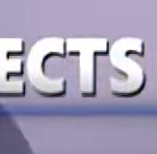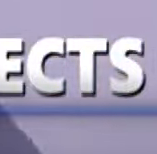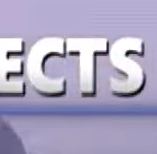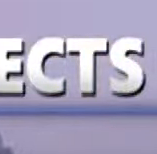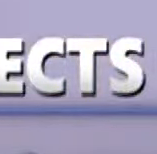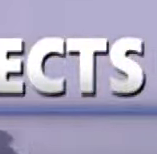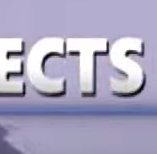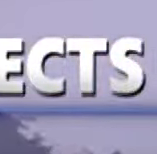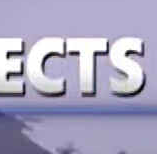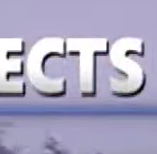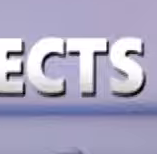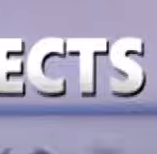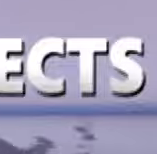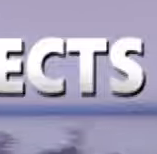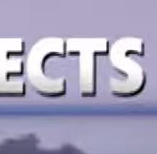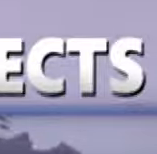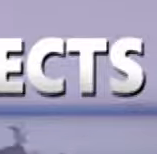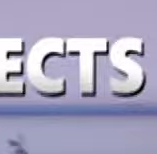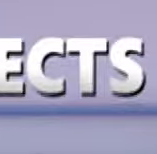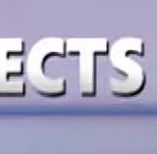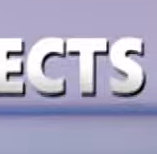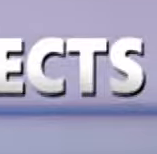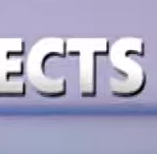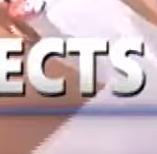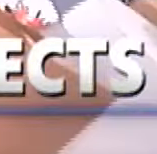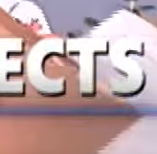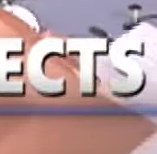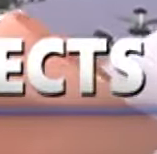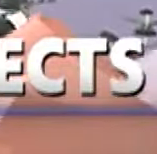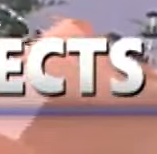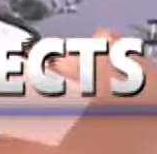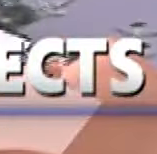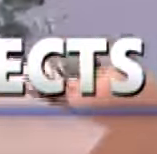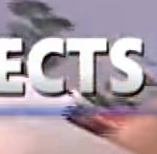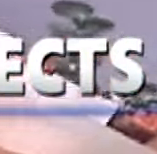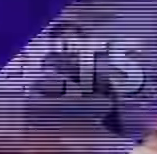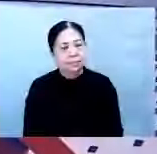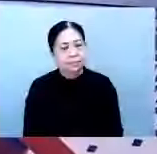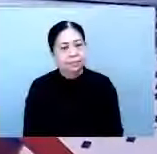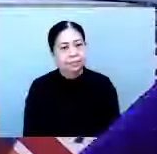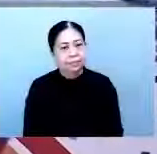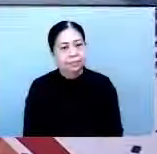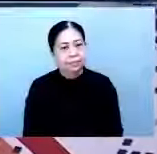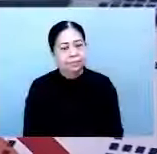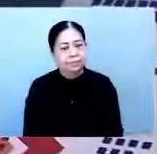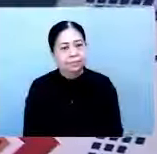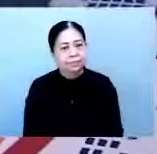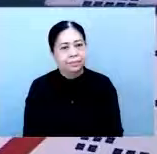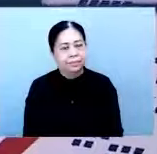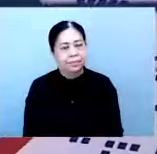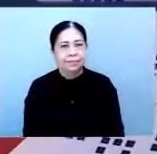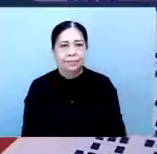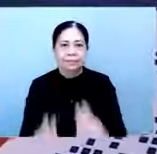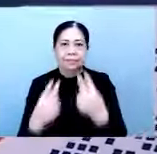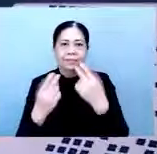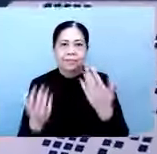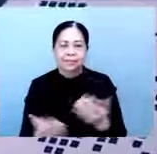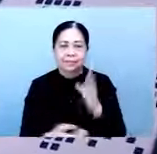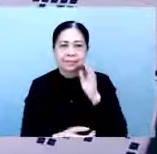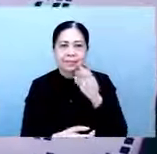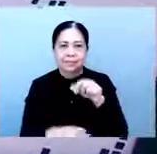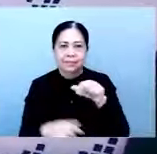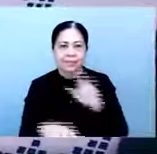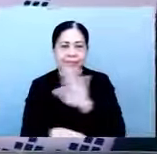Soberano, inaalok na rin daw ng mga project sa South Korea at Japan. Tutok lang mga kapatid dito